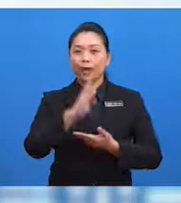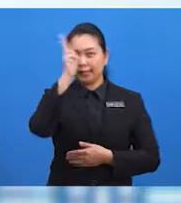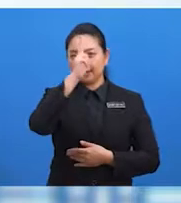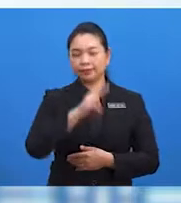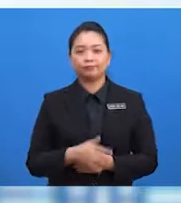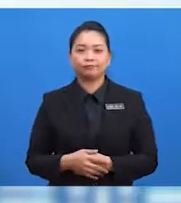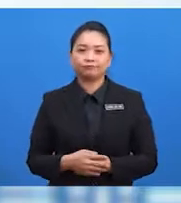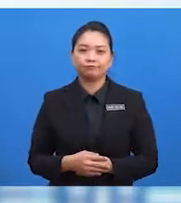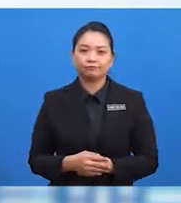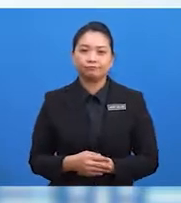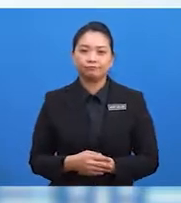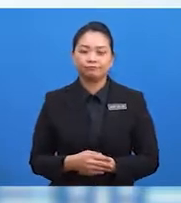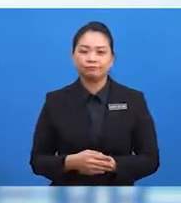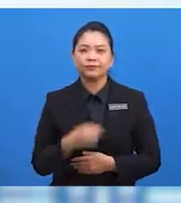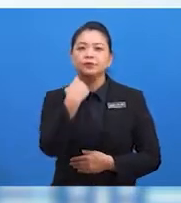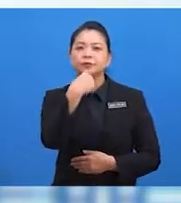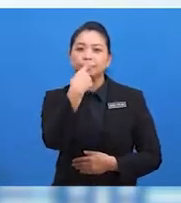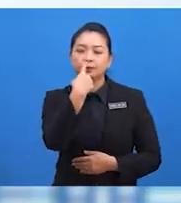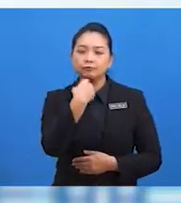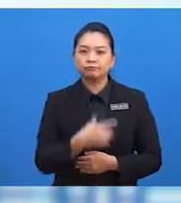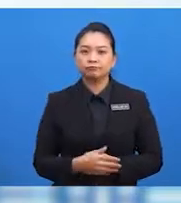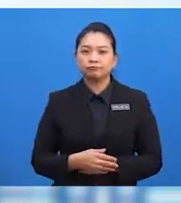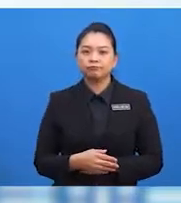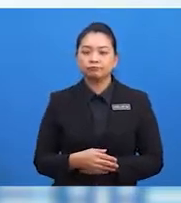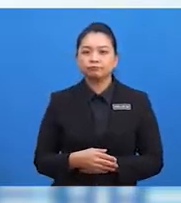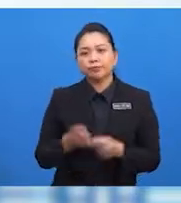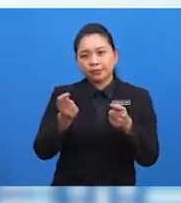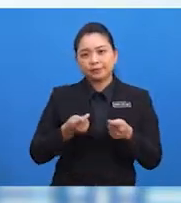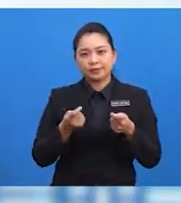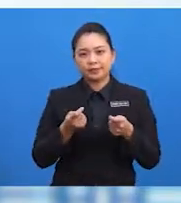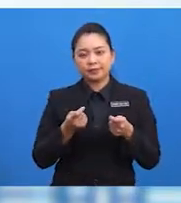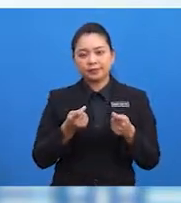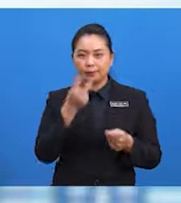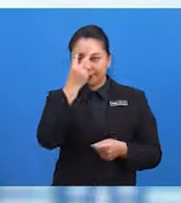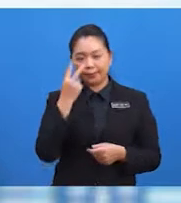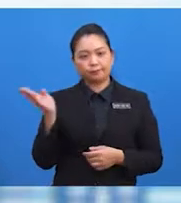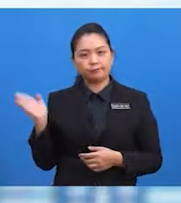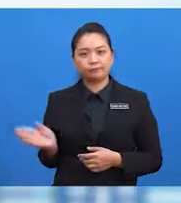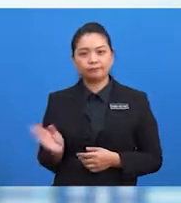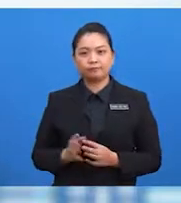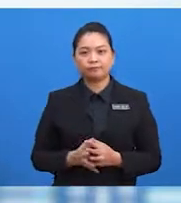kerajaan. Siapa di antara murid yang menerima biasiswa kecil persekutuan?